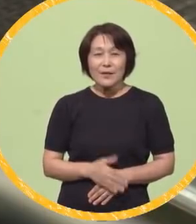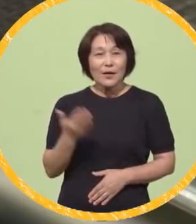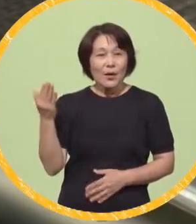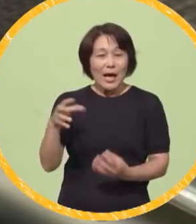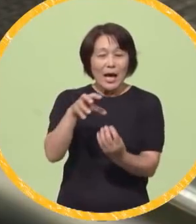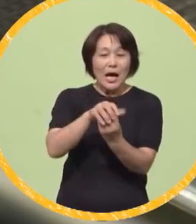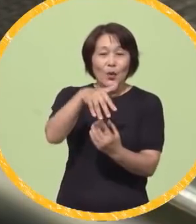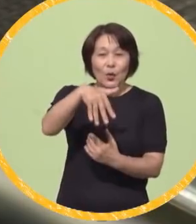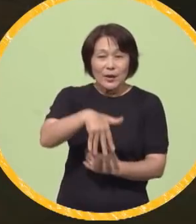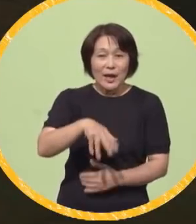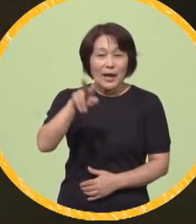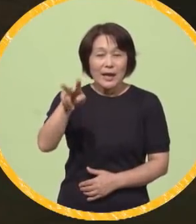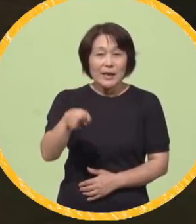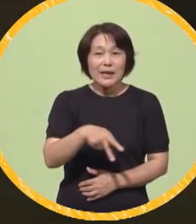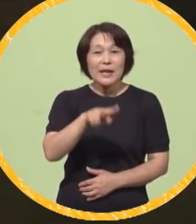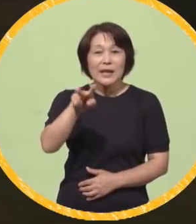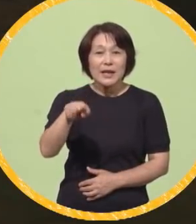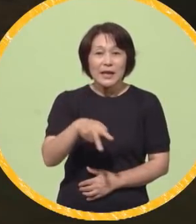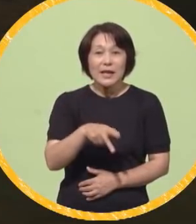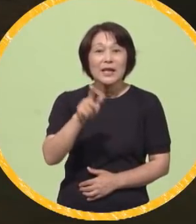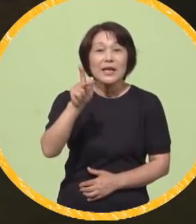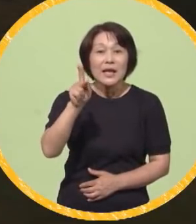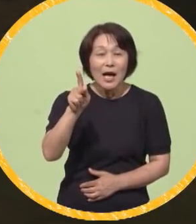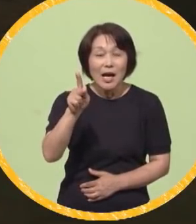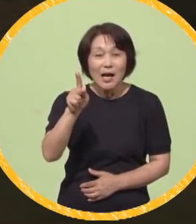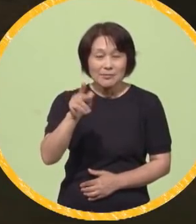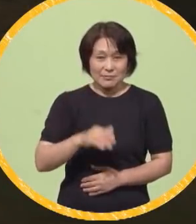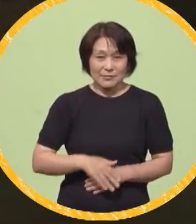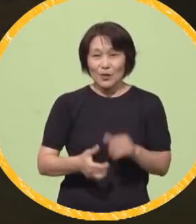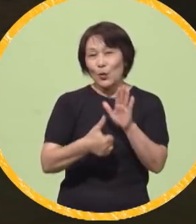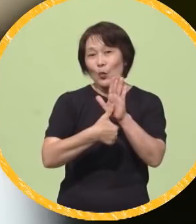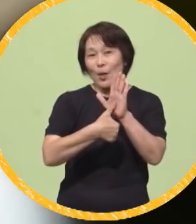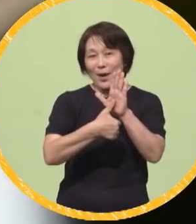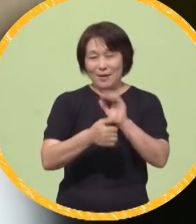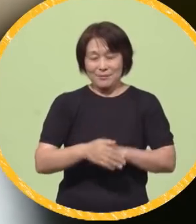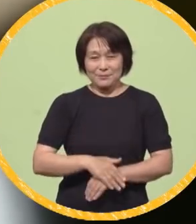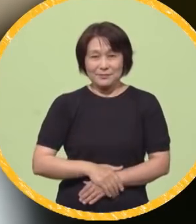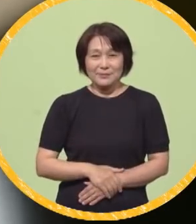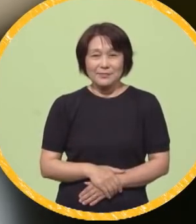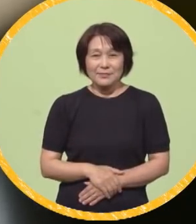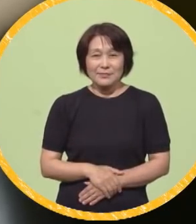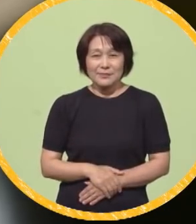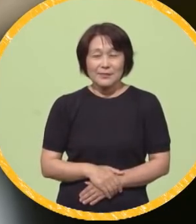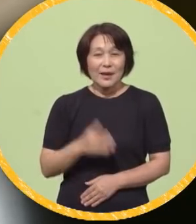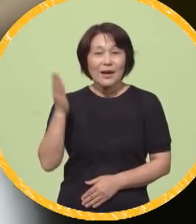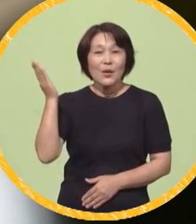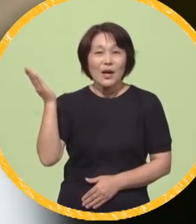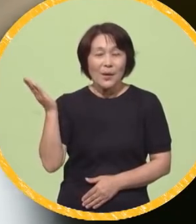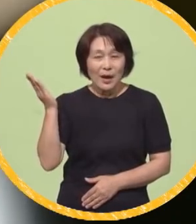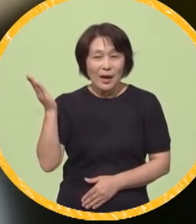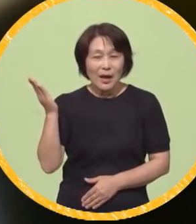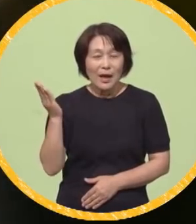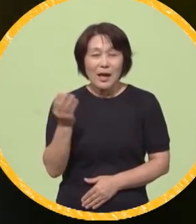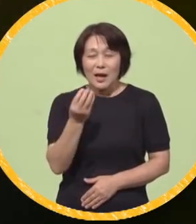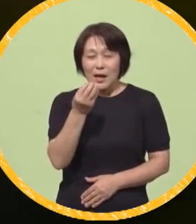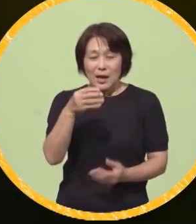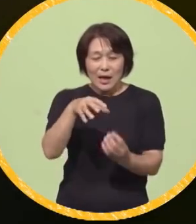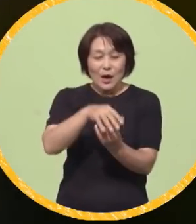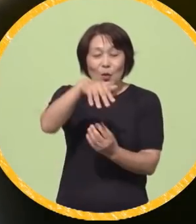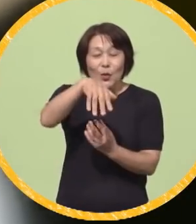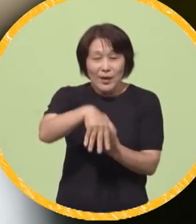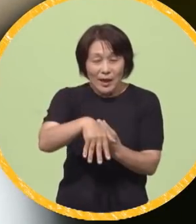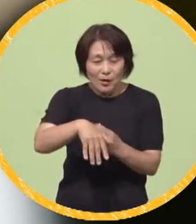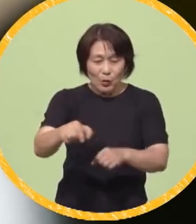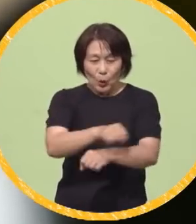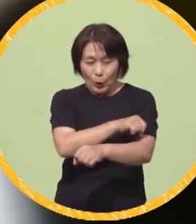根リリカという、名前の品種になります。 箱根リリカ、 はい、 箱根リリカは 箱根で唯一無二の